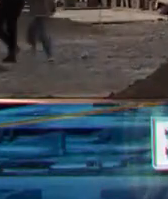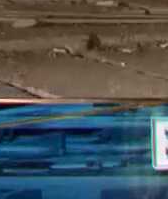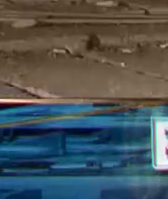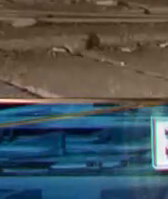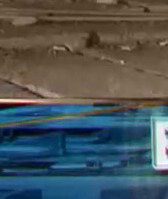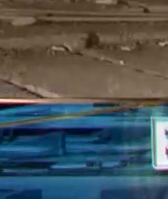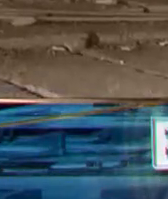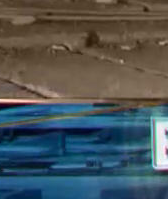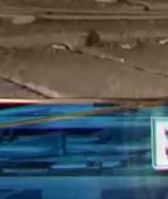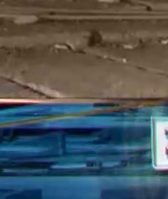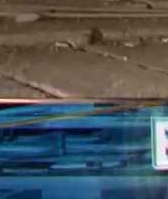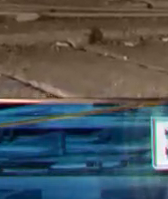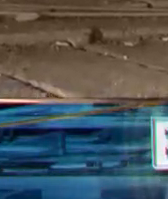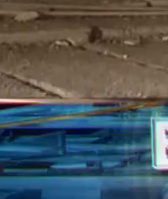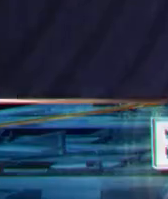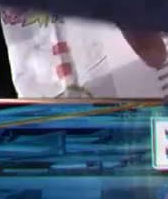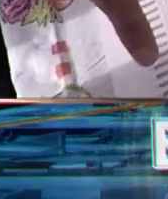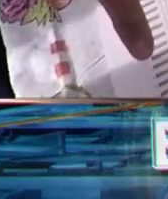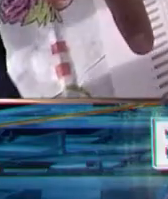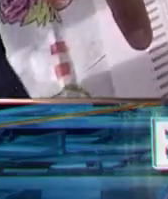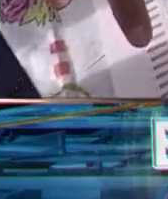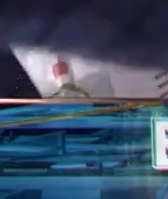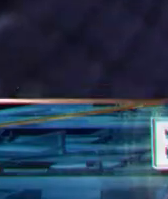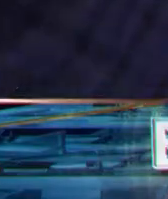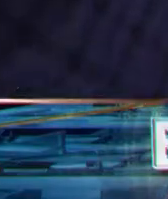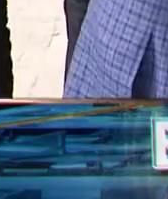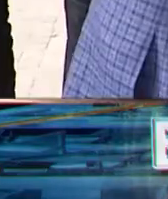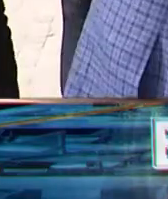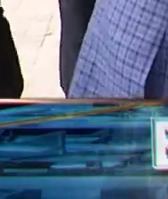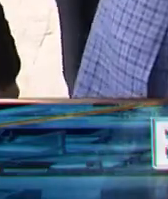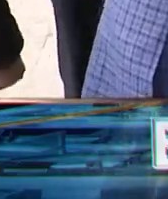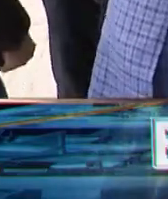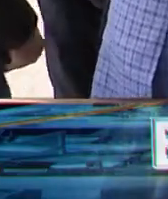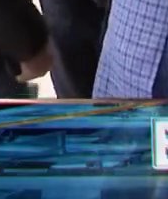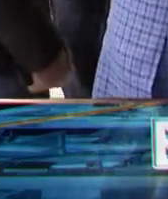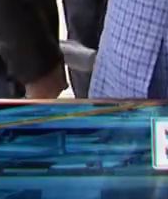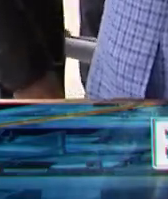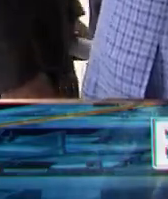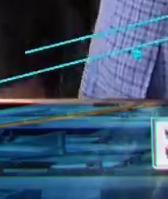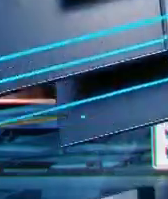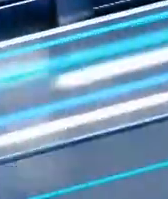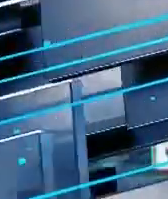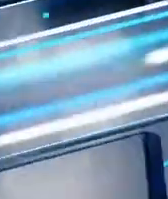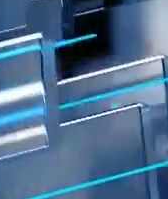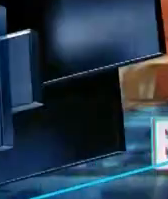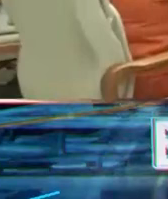Жұмыспен қамтудың жол картасымен 6 жоба. Ескелді ауданда соның қазір 45-і дайын.